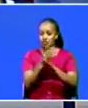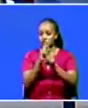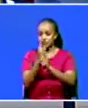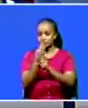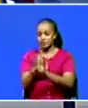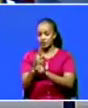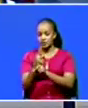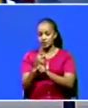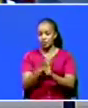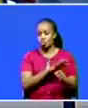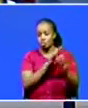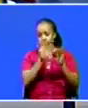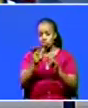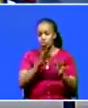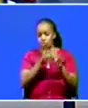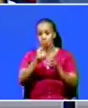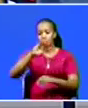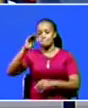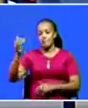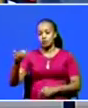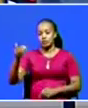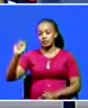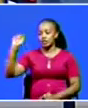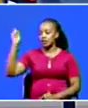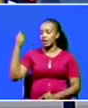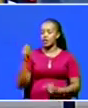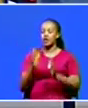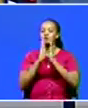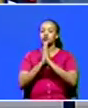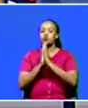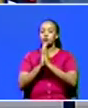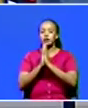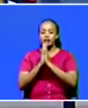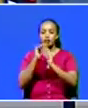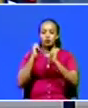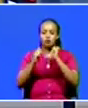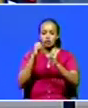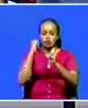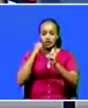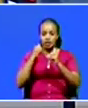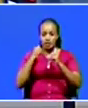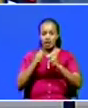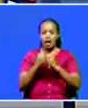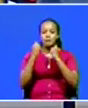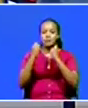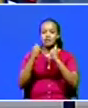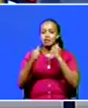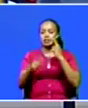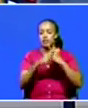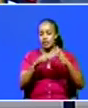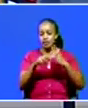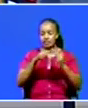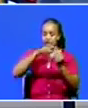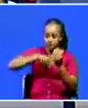nchini walimiminika kwenye mlima Kenya kufanya maombi yao ya kila mwisho wa mwaka. Walizunguka mlima